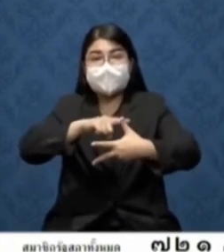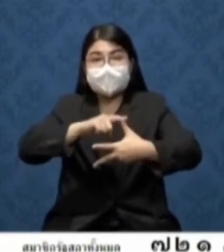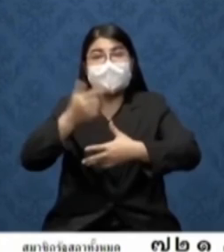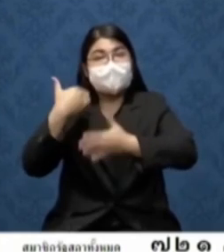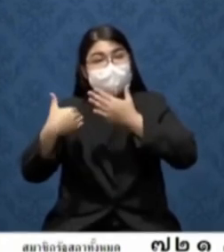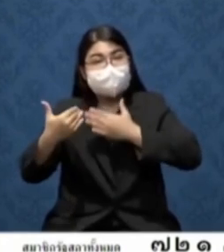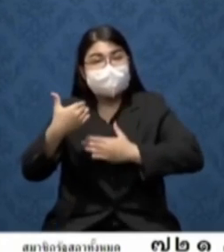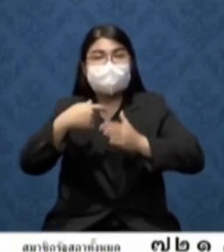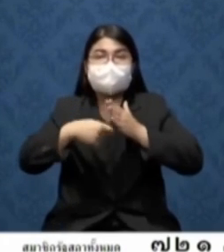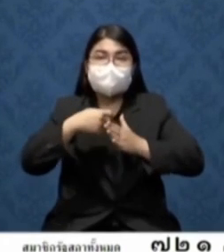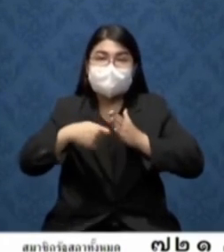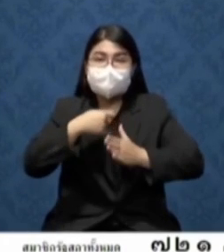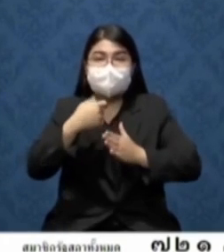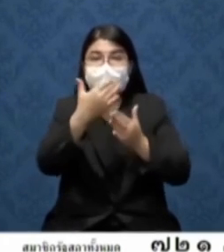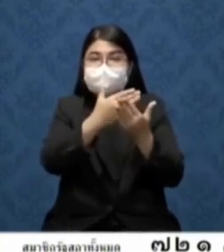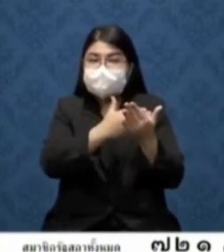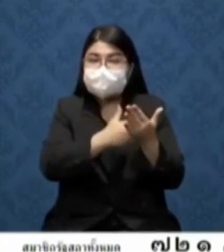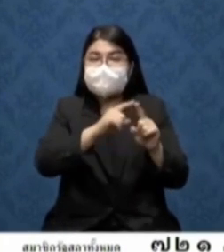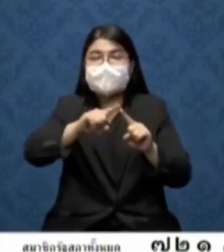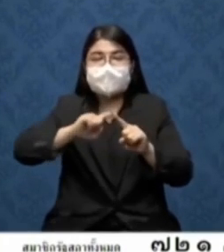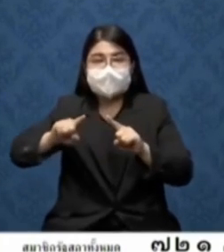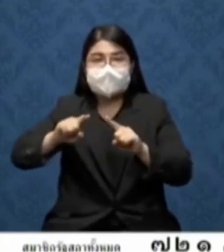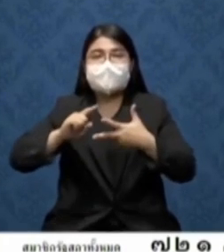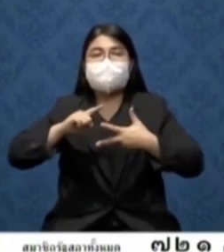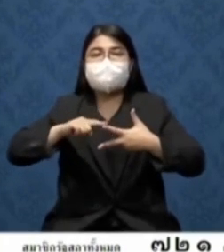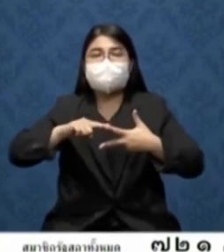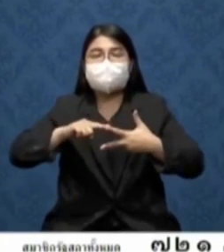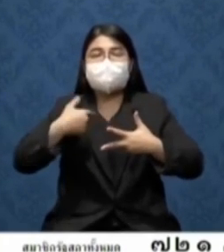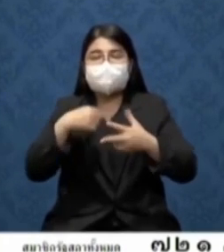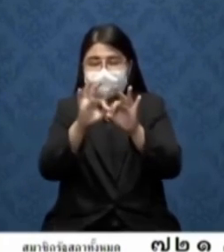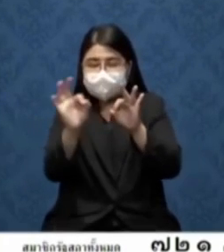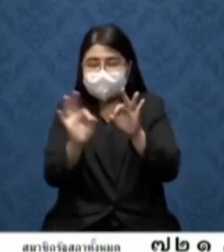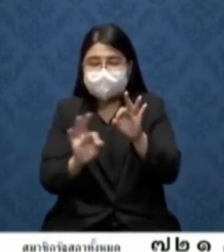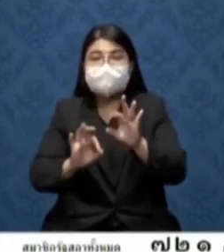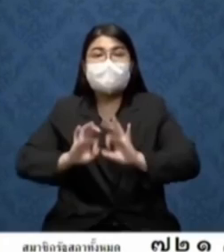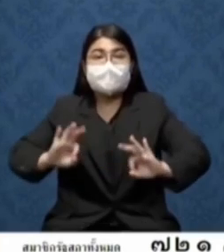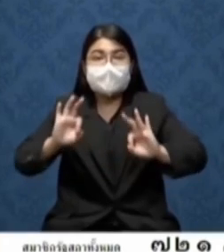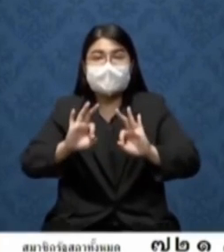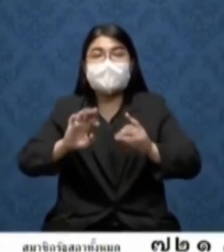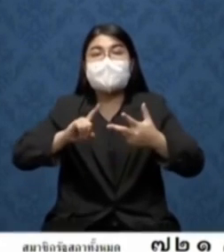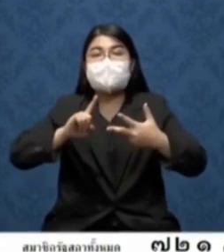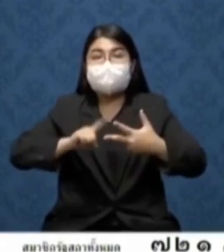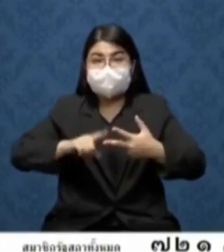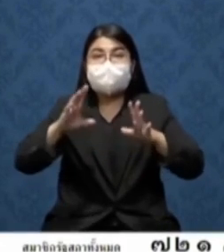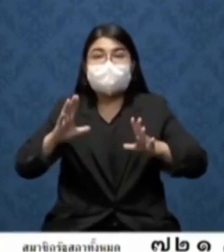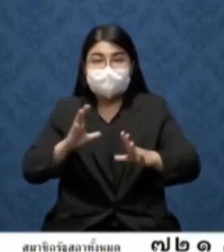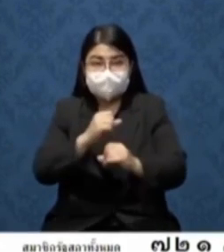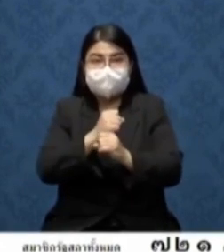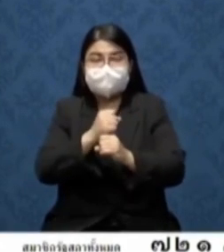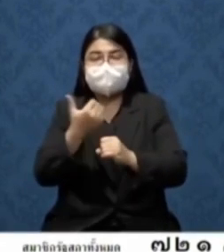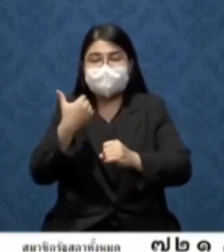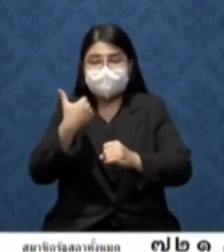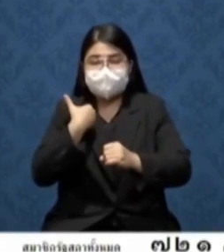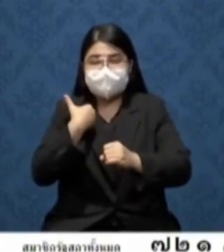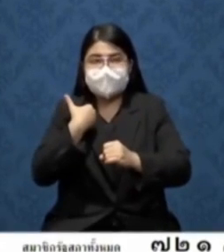การและเหตุผลส่วนที่2เนื้อหาสาระและส่วนที่3กล่าวสรุปโดยในรายละเอีย